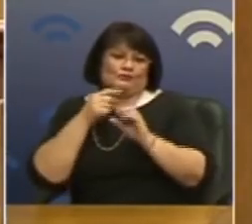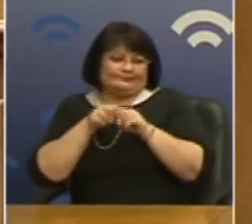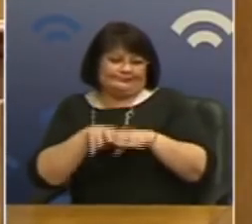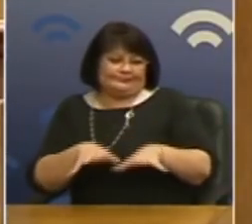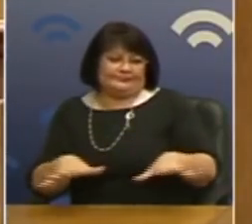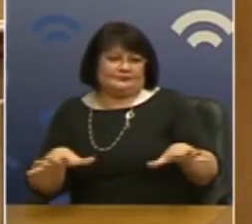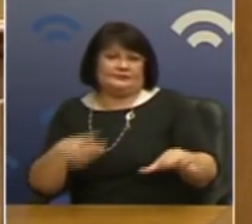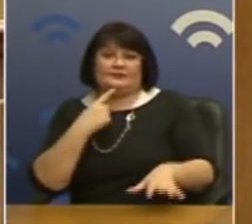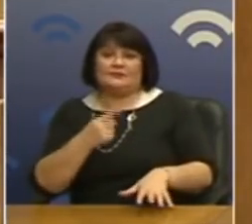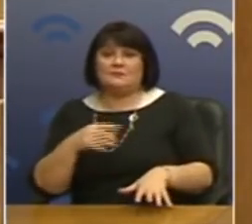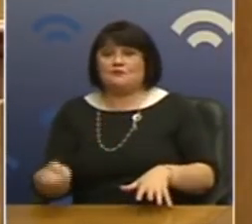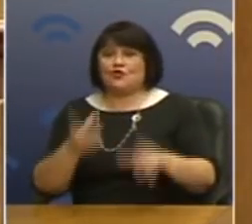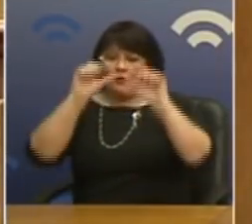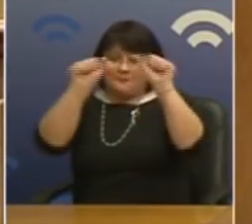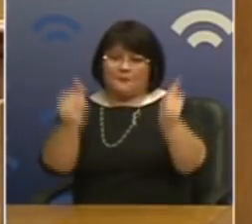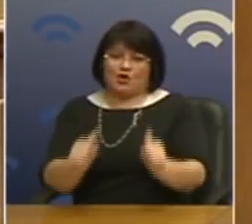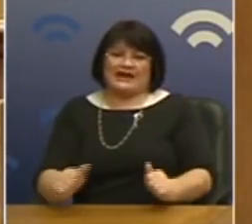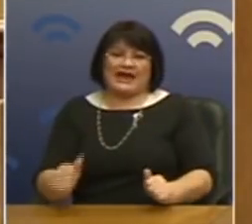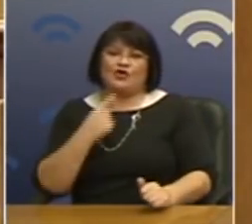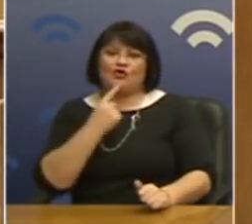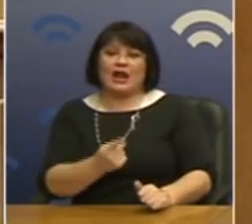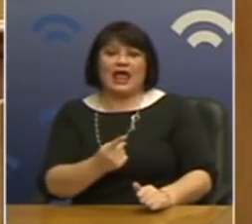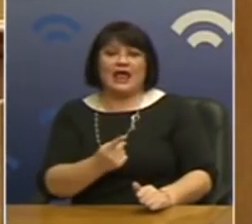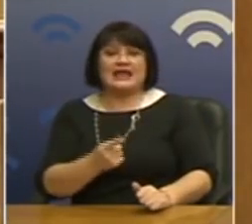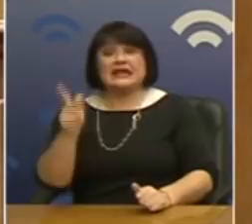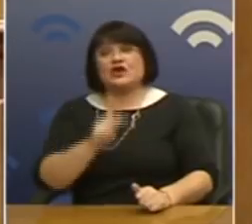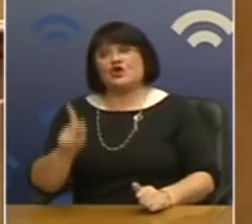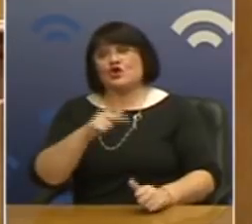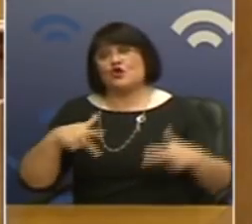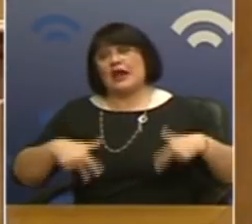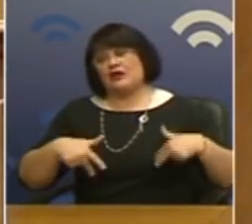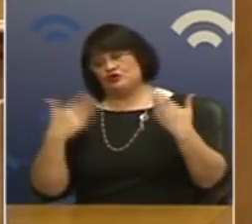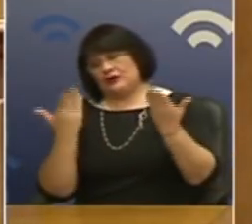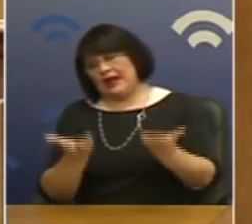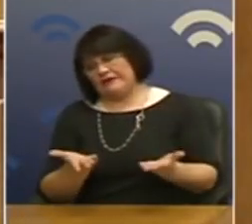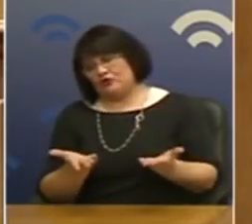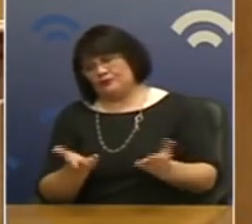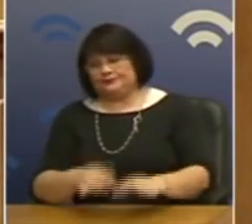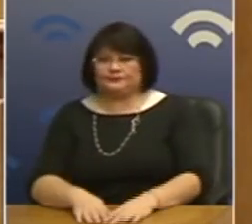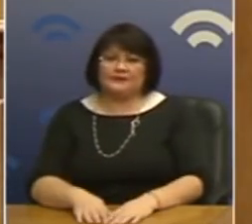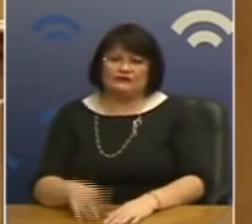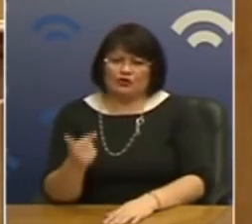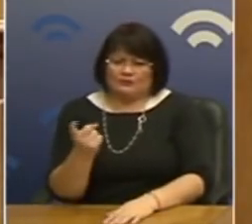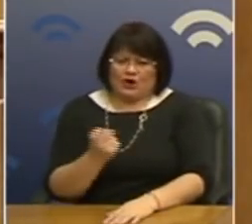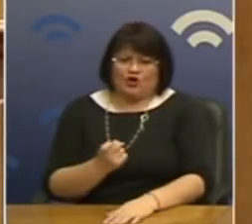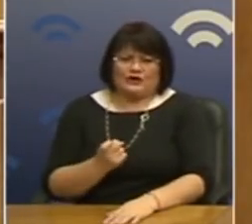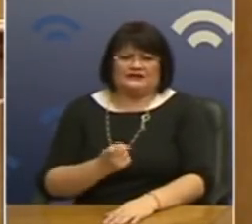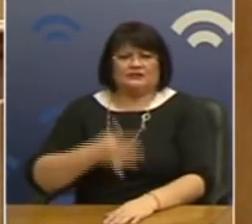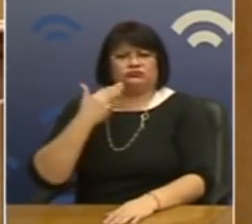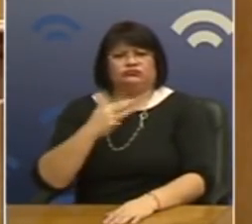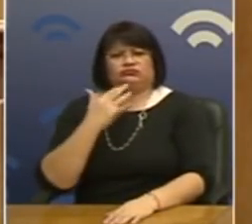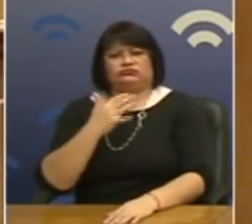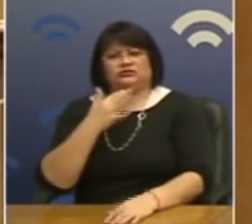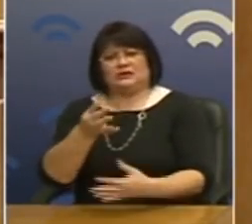ως το νέο μοντέλο του δίθεν κοινωνικού κράτους. Πρόκληση αποτελεί και η ρητορική σας